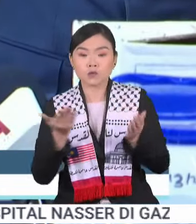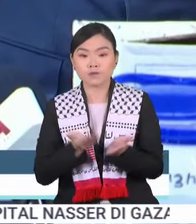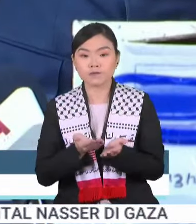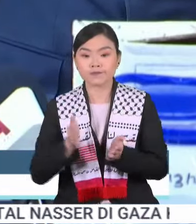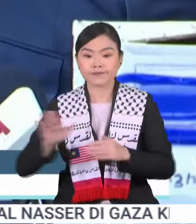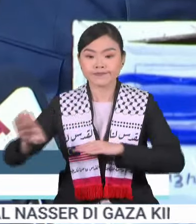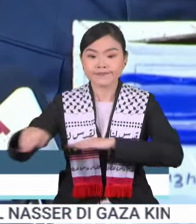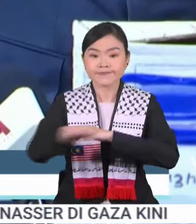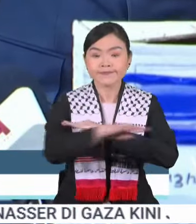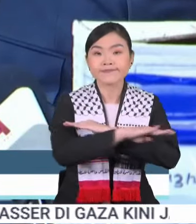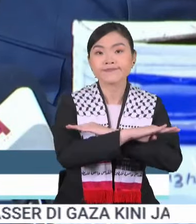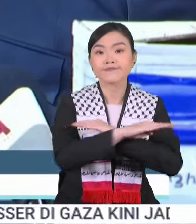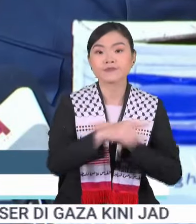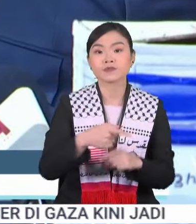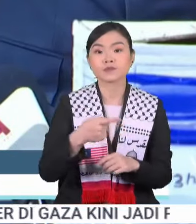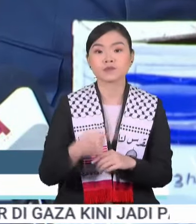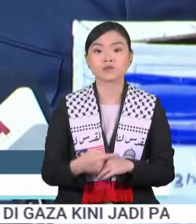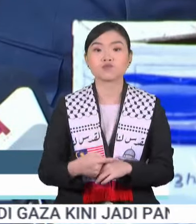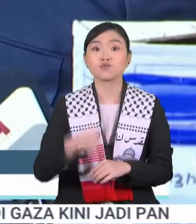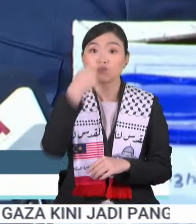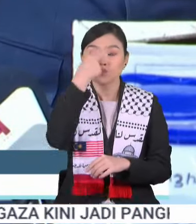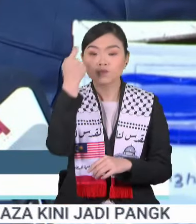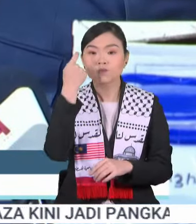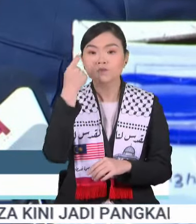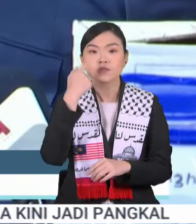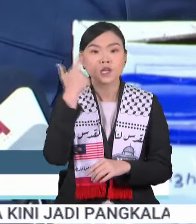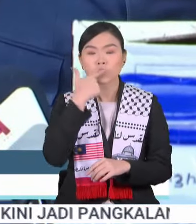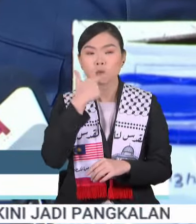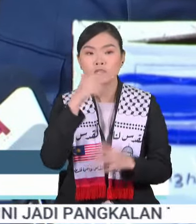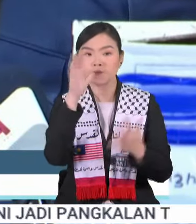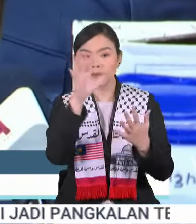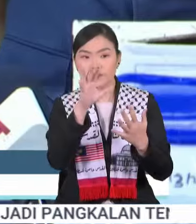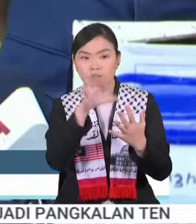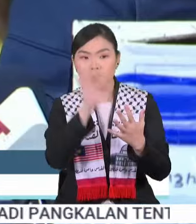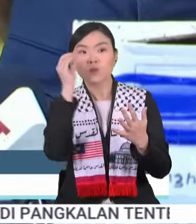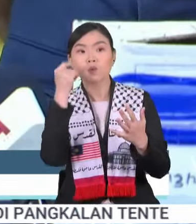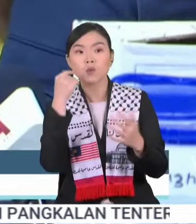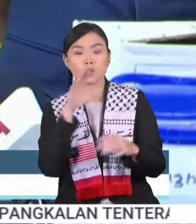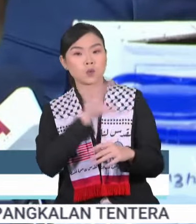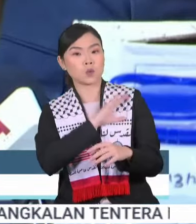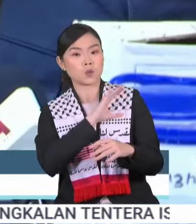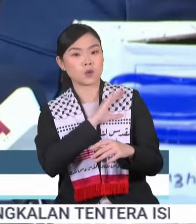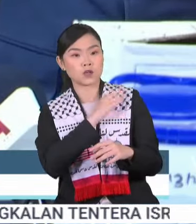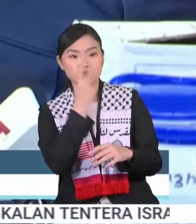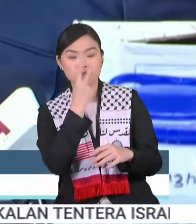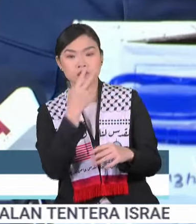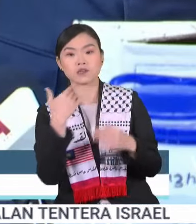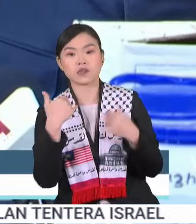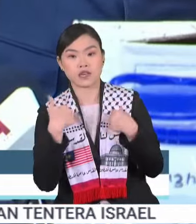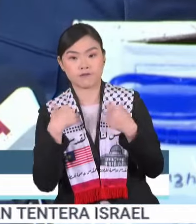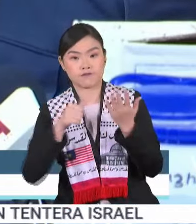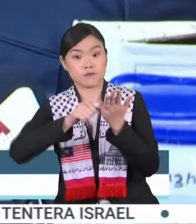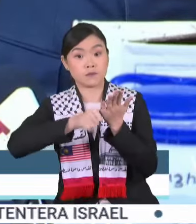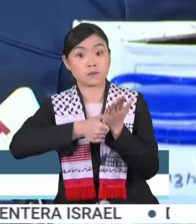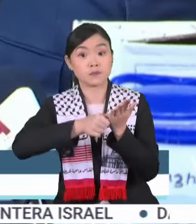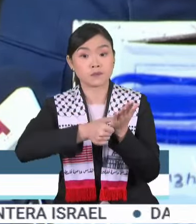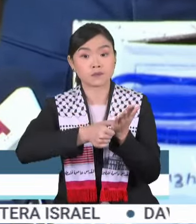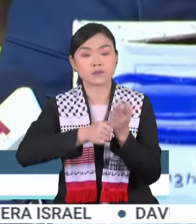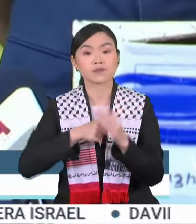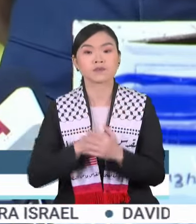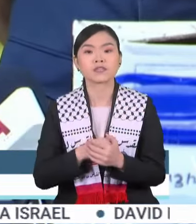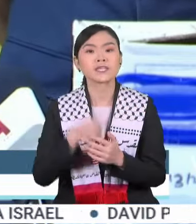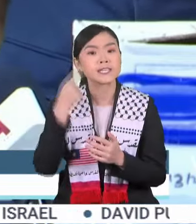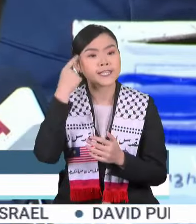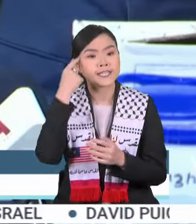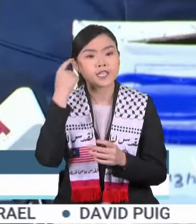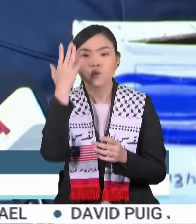bot nelayan ini bertujuan untuk mengelak dari dikesan oleh pihak berkuasa dan kita menjangkakan dadah ini bertujuan